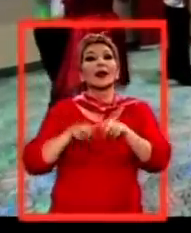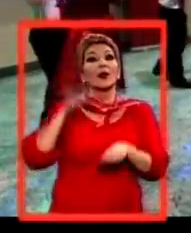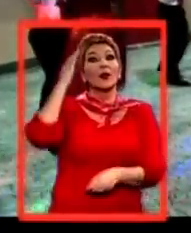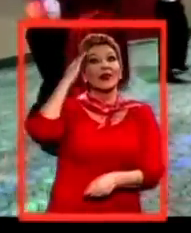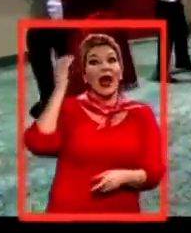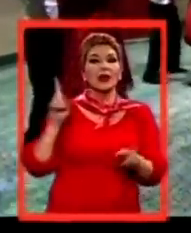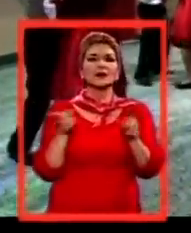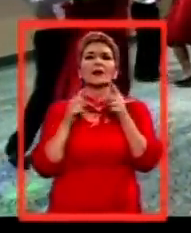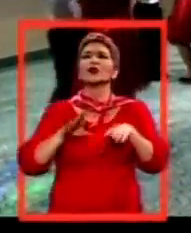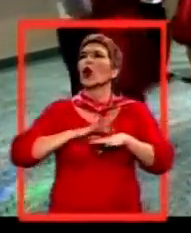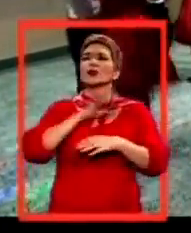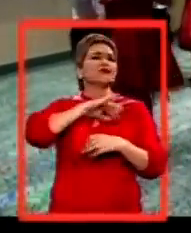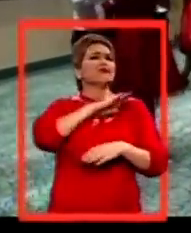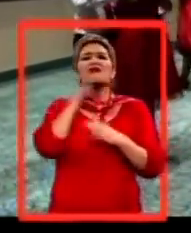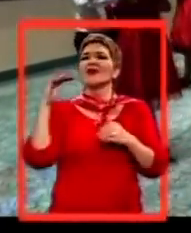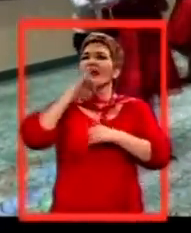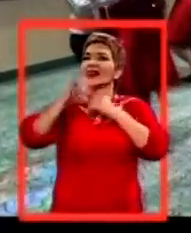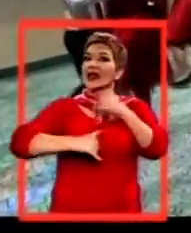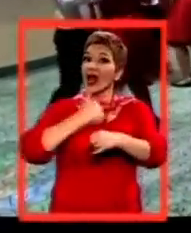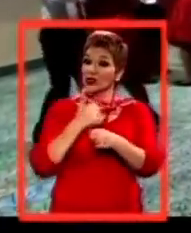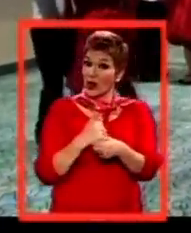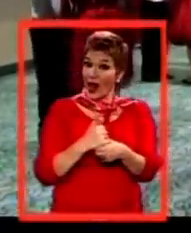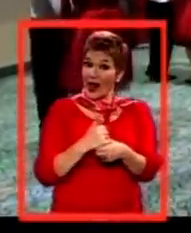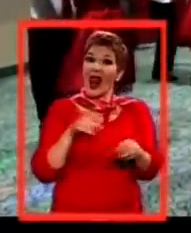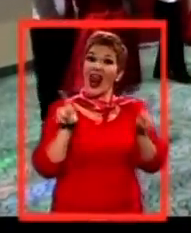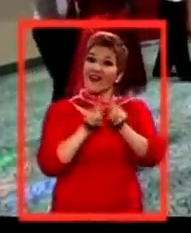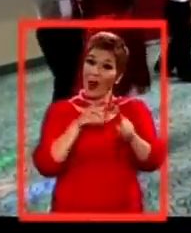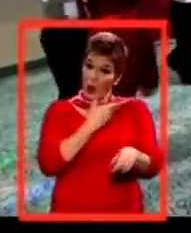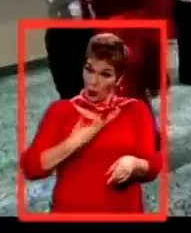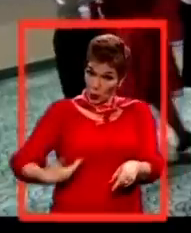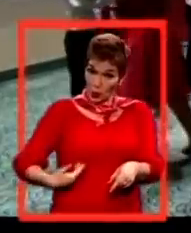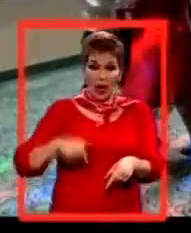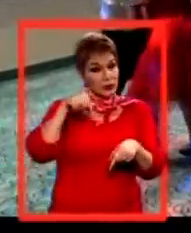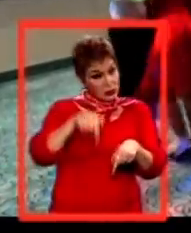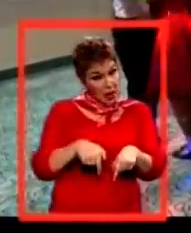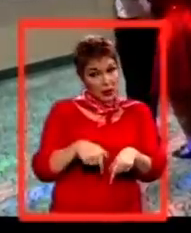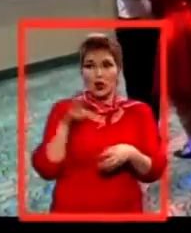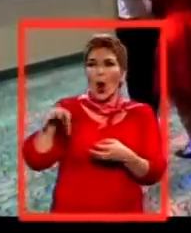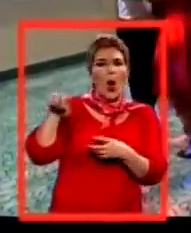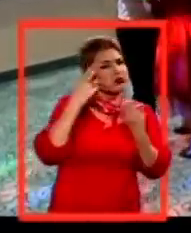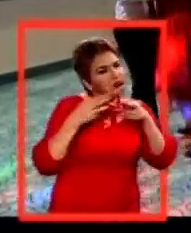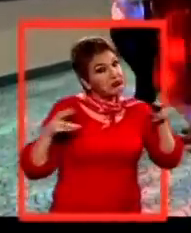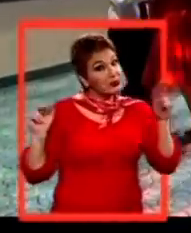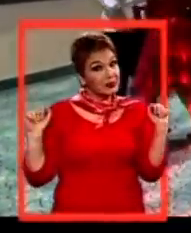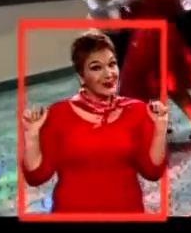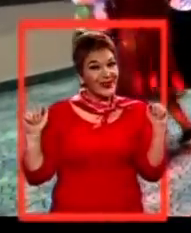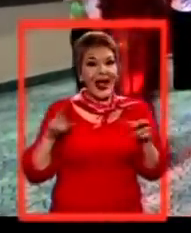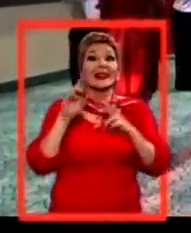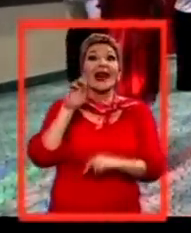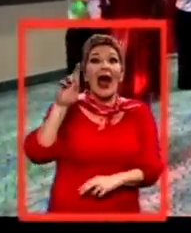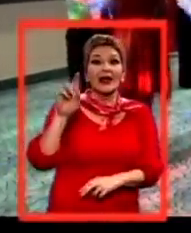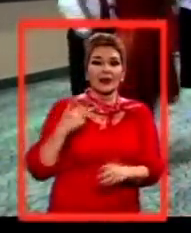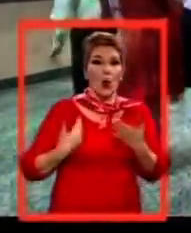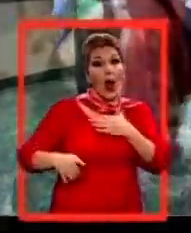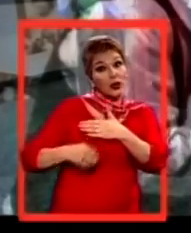Down, sărbătorită în toată lumea, sărbătorită Curești în mai multe locuri, dar